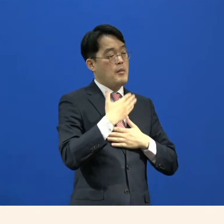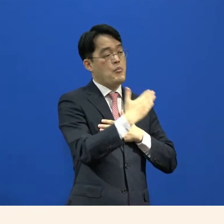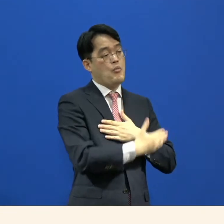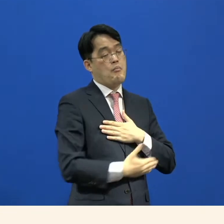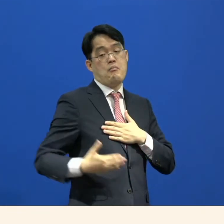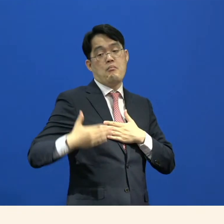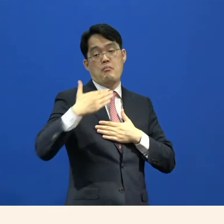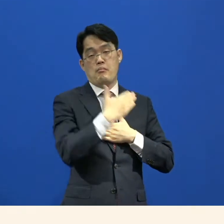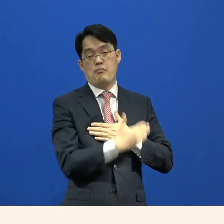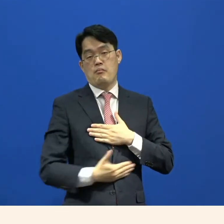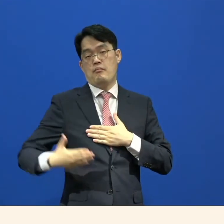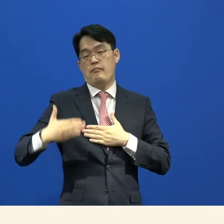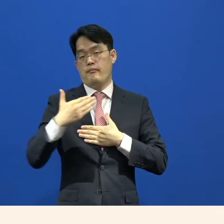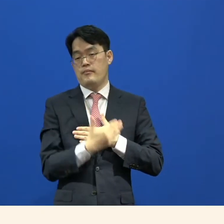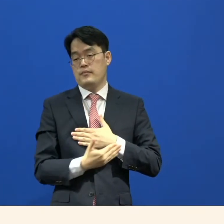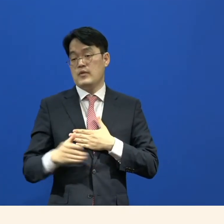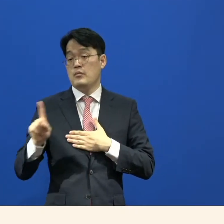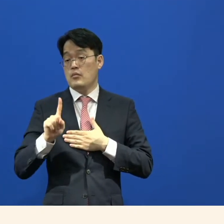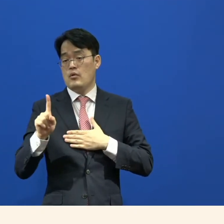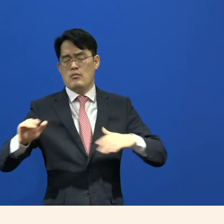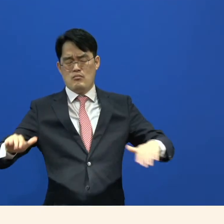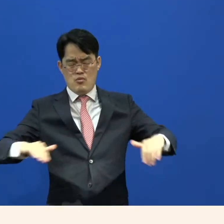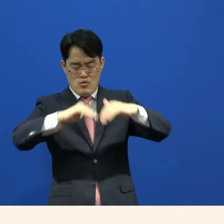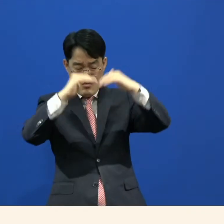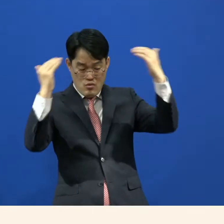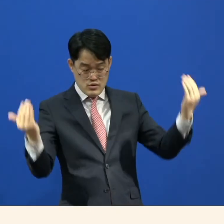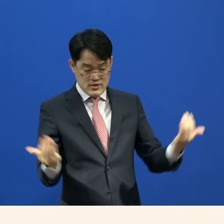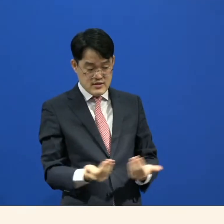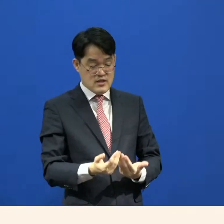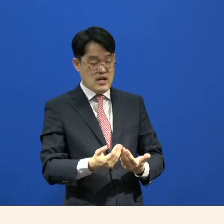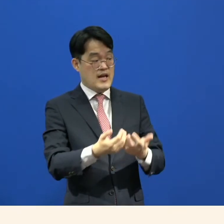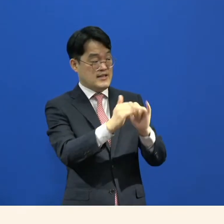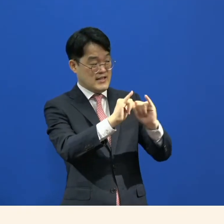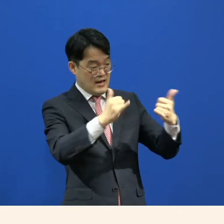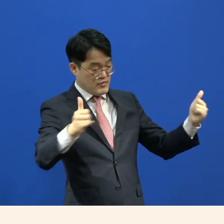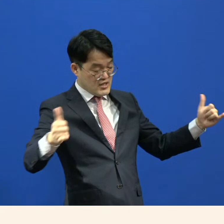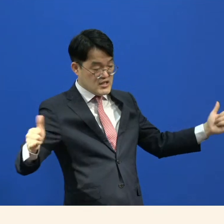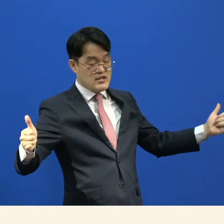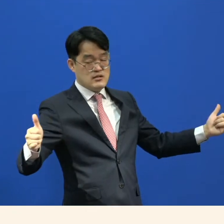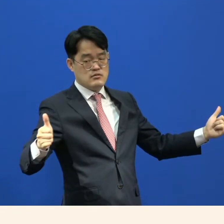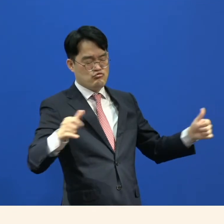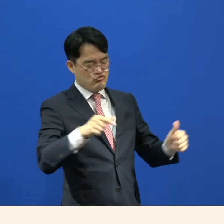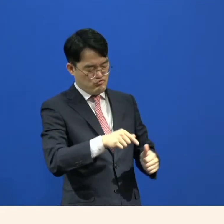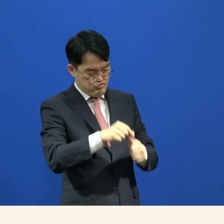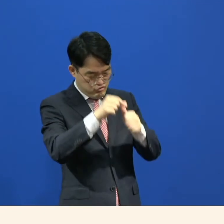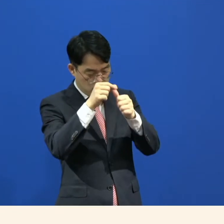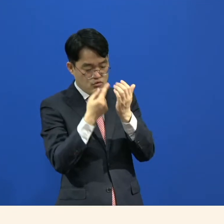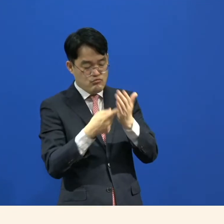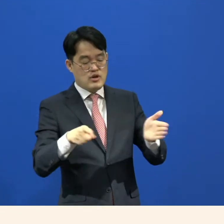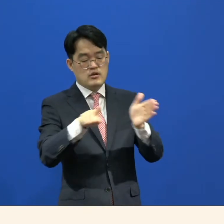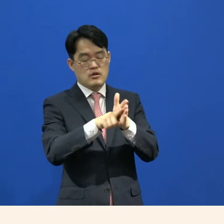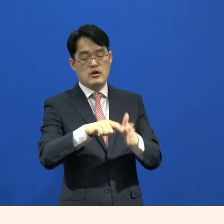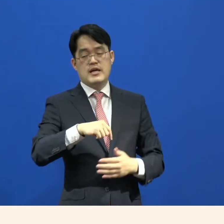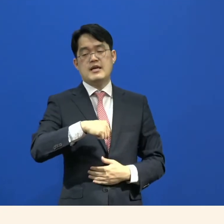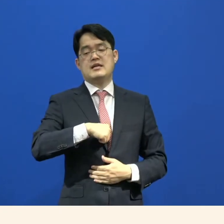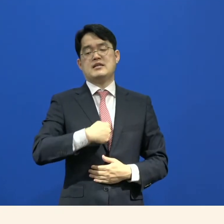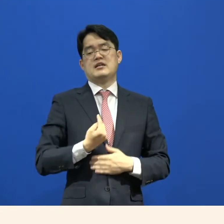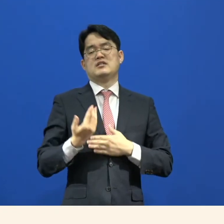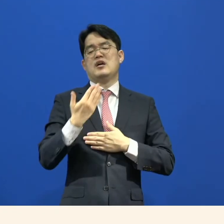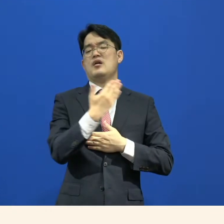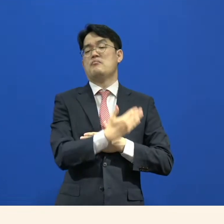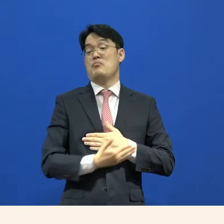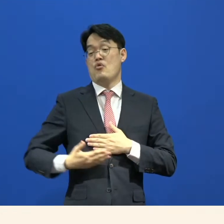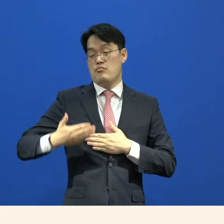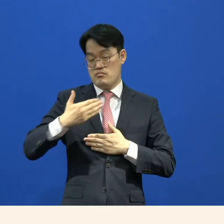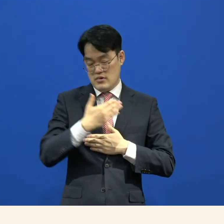뭐예요? 모든 인류를 구원하시기 위해서 당신의 몸을 찢으신 사건, 십자가를 의미하는